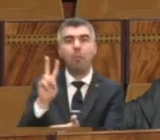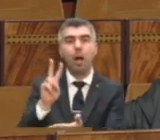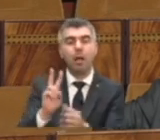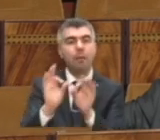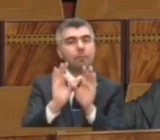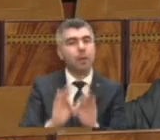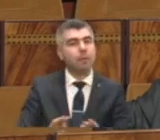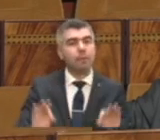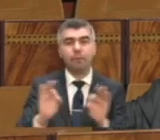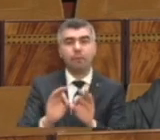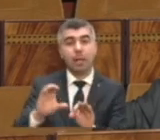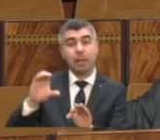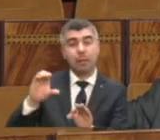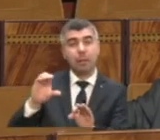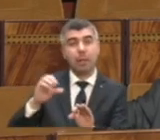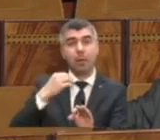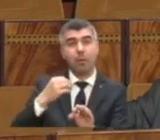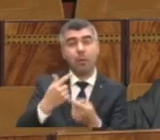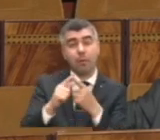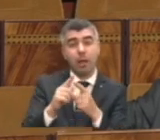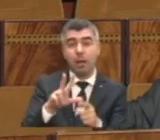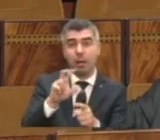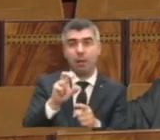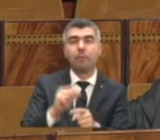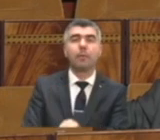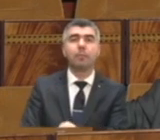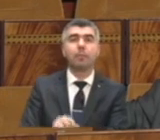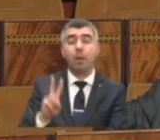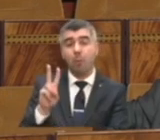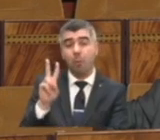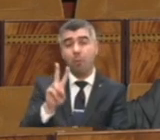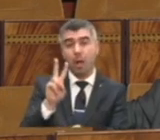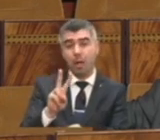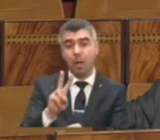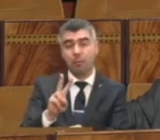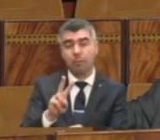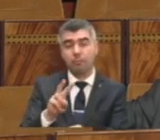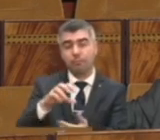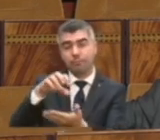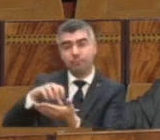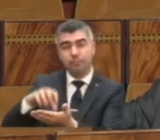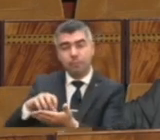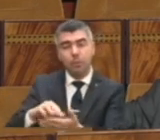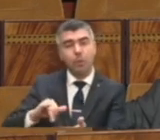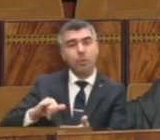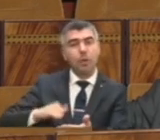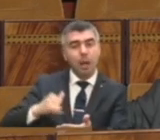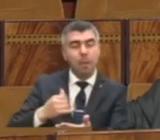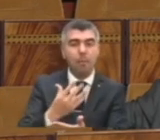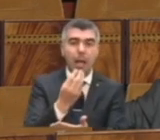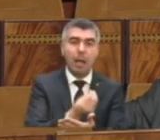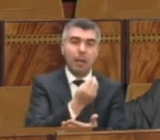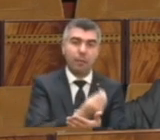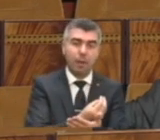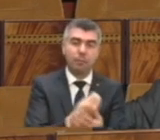جهه الدار البيضاء 16 وكنعرفوا هذيك المنطقه كيف دايره، وهذا المخيم كان متنفس للشباب والاطفال،